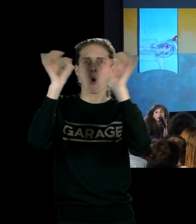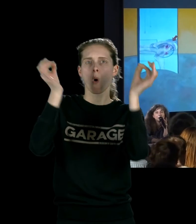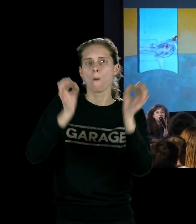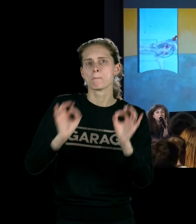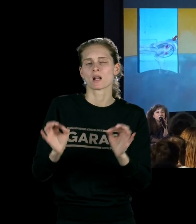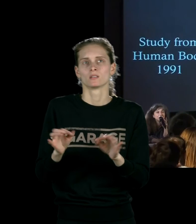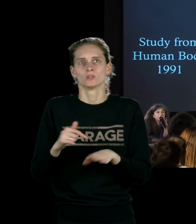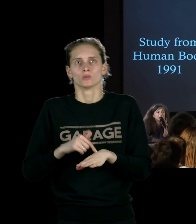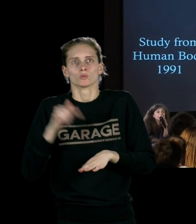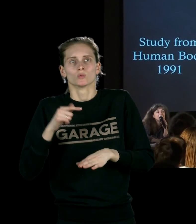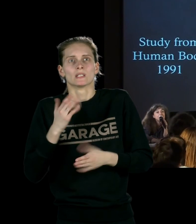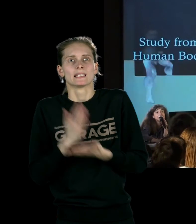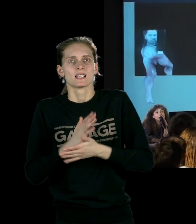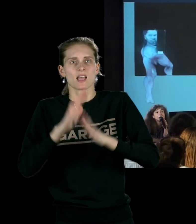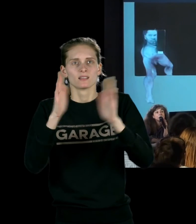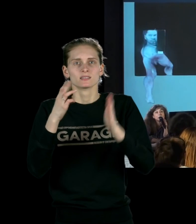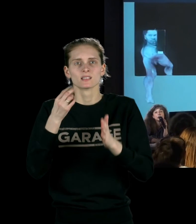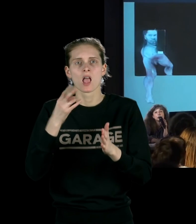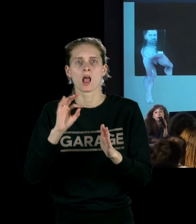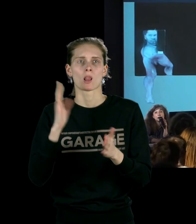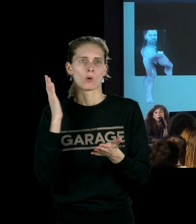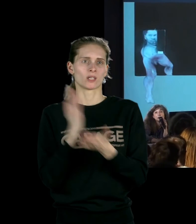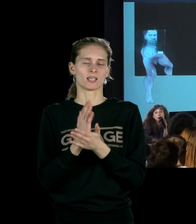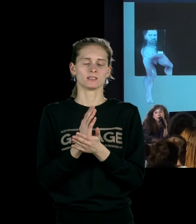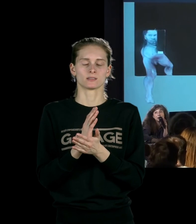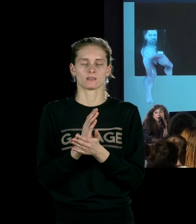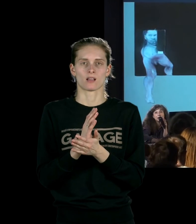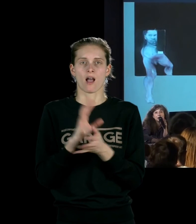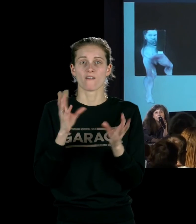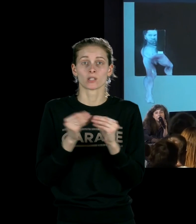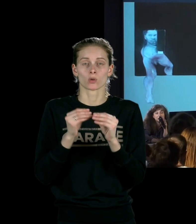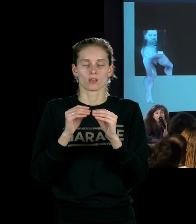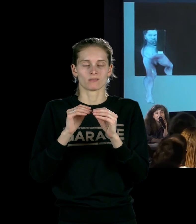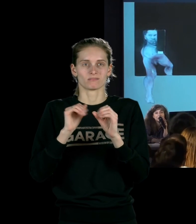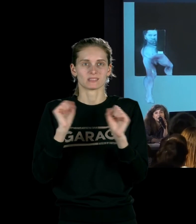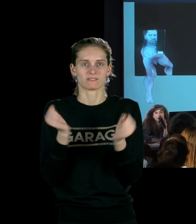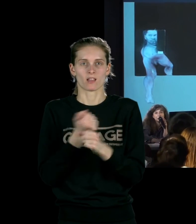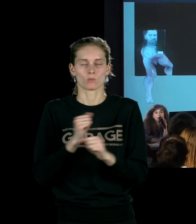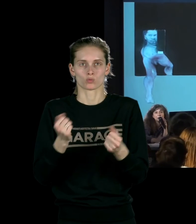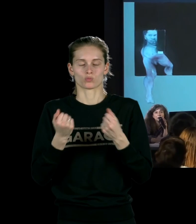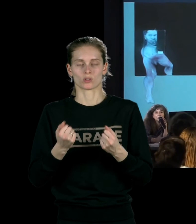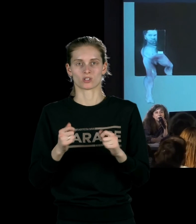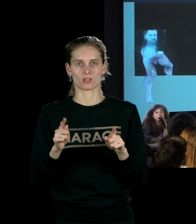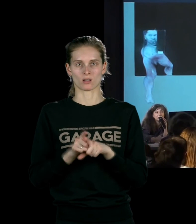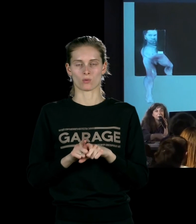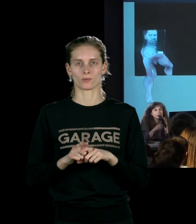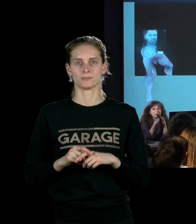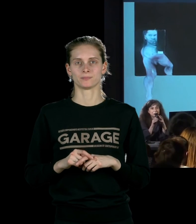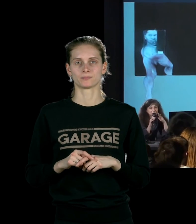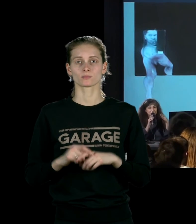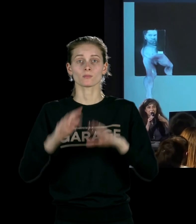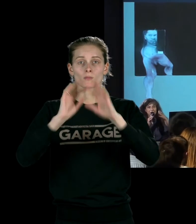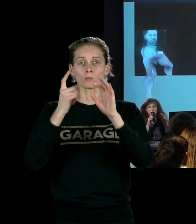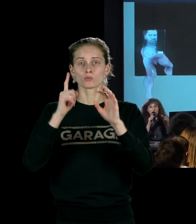удержать ощущение присутствия тела при невозможности удержать облик тела и при осознании того, что облик — это то, что все время